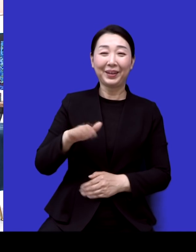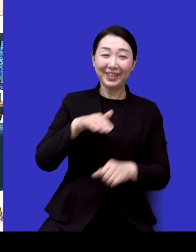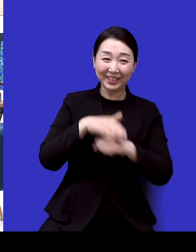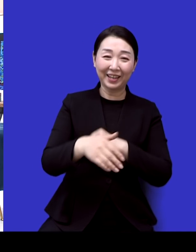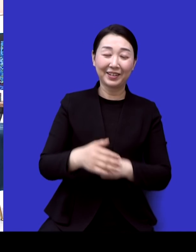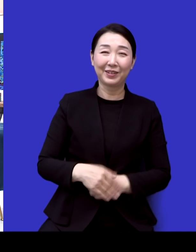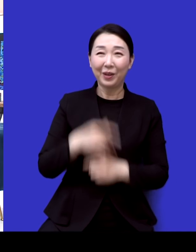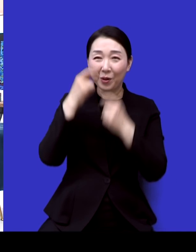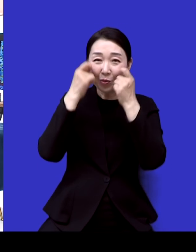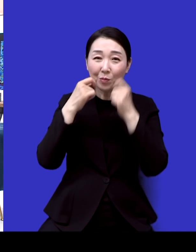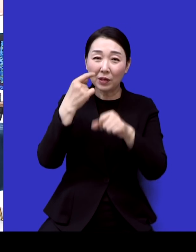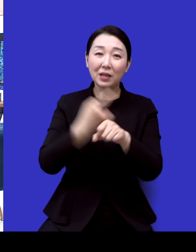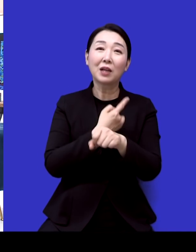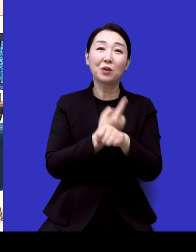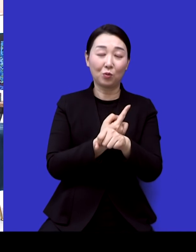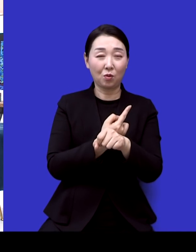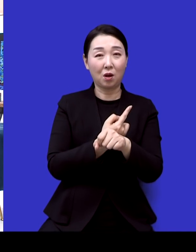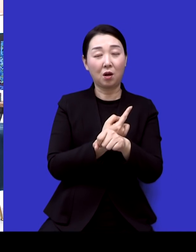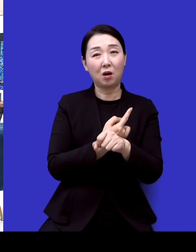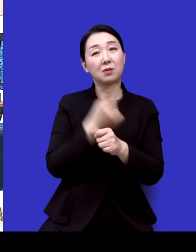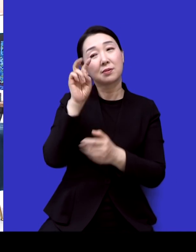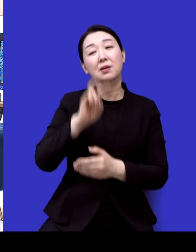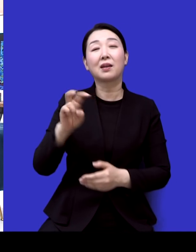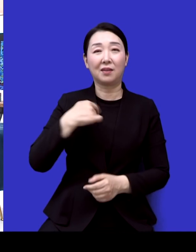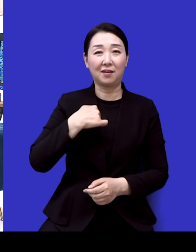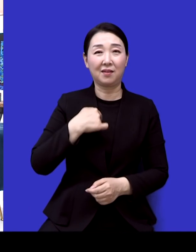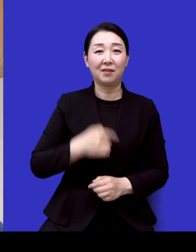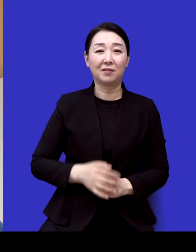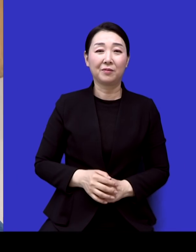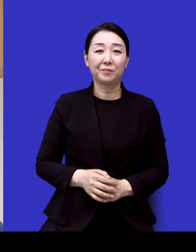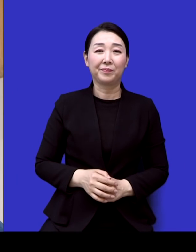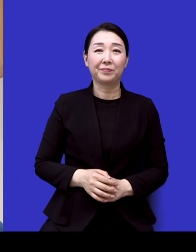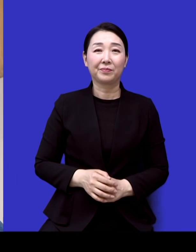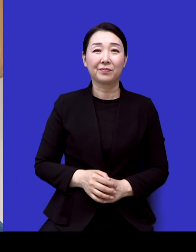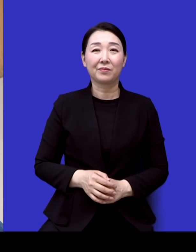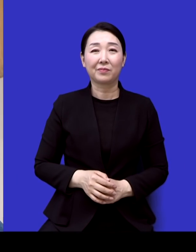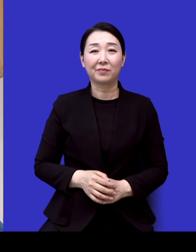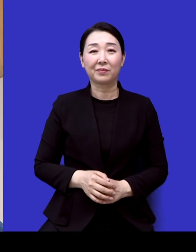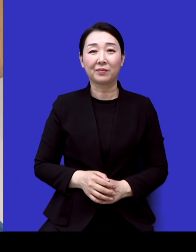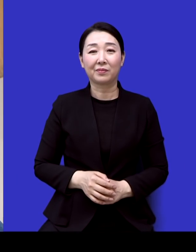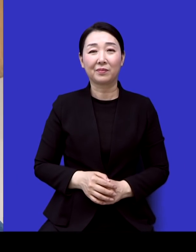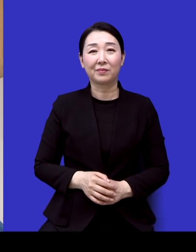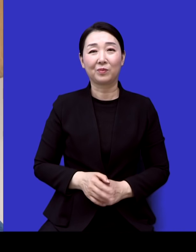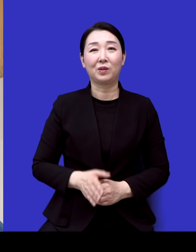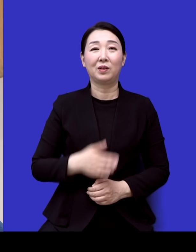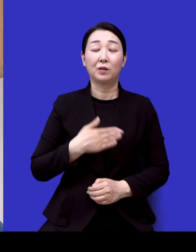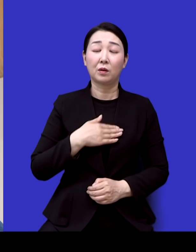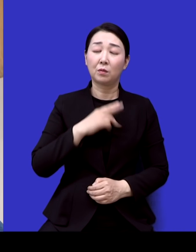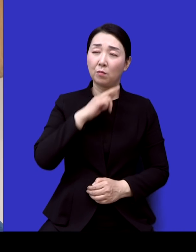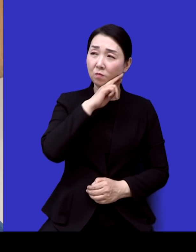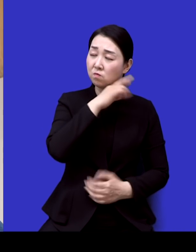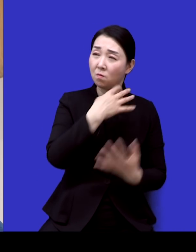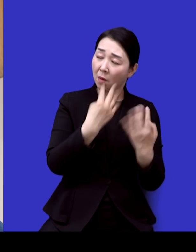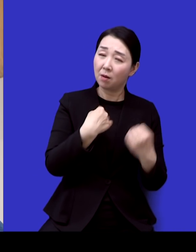이제 네. 한 시간을 근데 어린 나이에 혼자서. 예, 저는 정말 극도로 의심이 많은 사람인데 예.